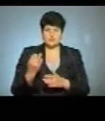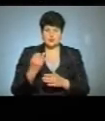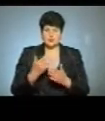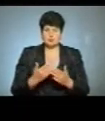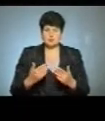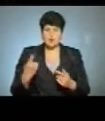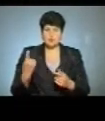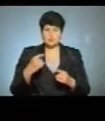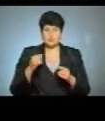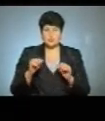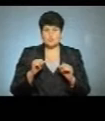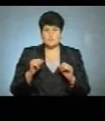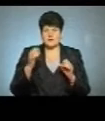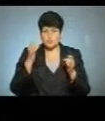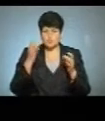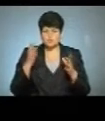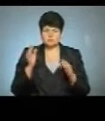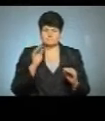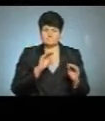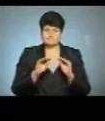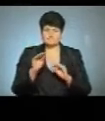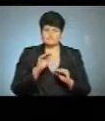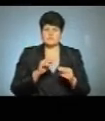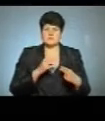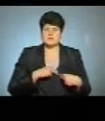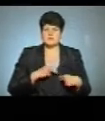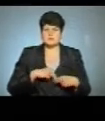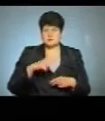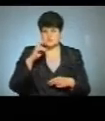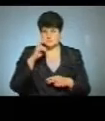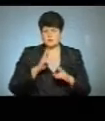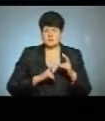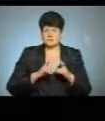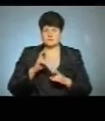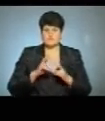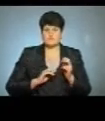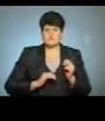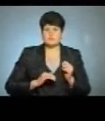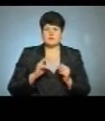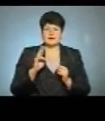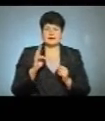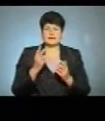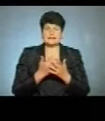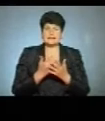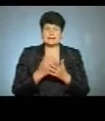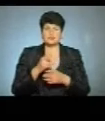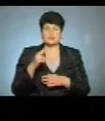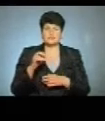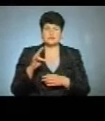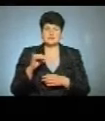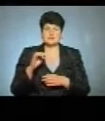обласного управління культури. Знімали та монтували відео працівники обласного комунального підприємства «Фірма «Кінодністер», каже Наталія Чеканова.